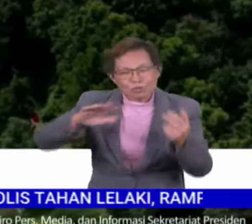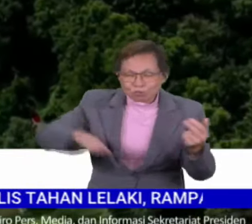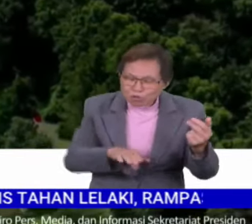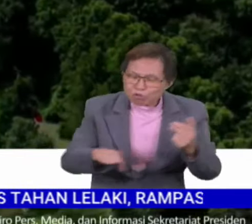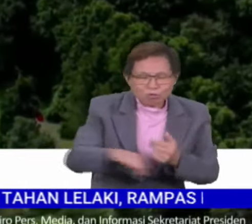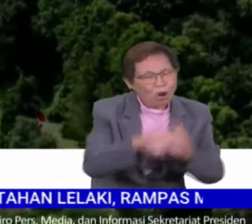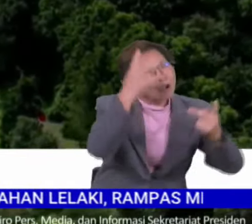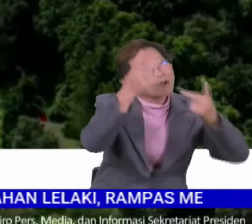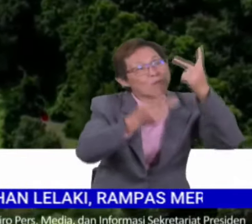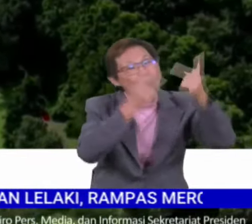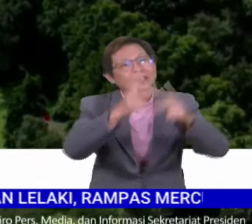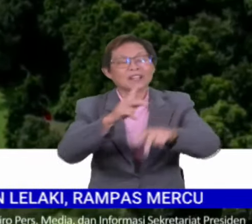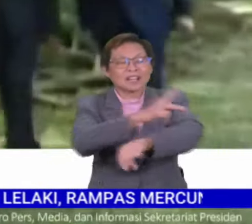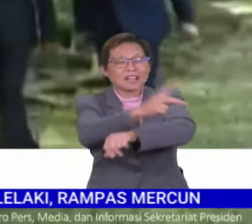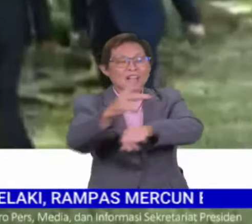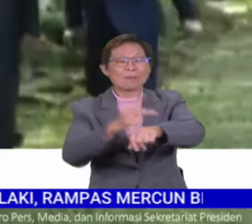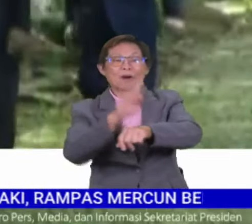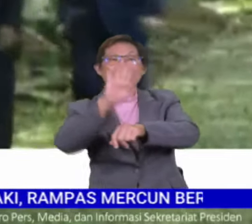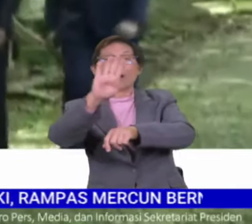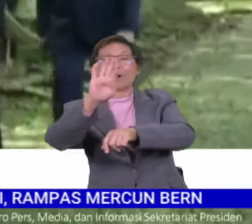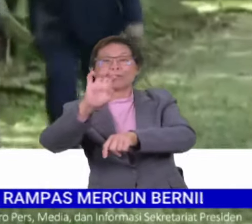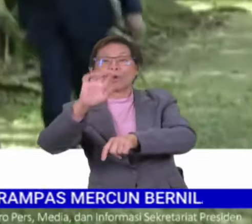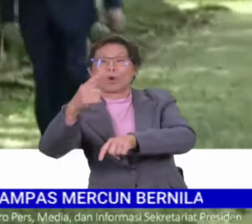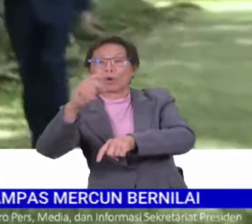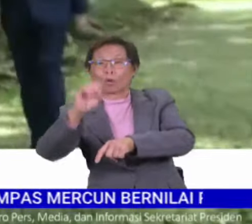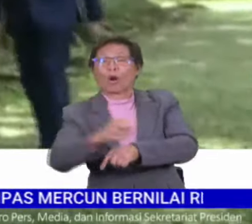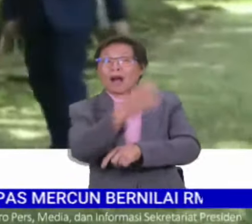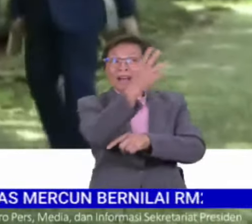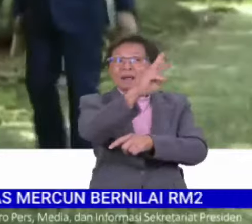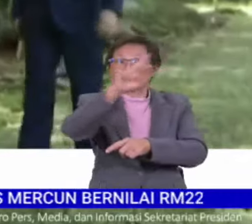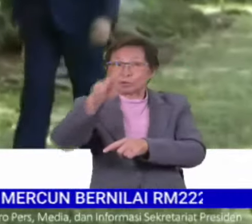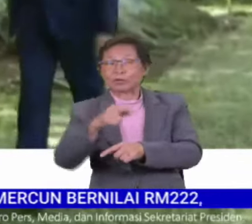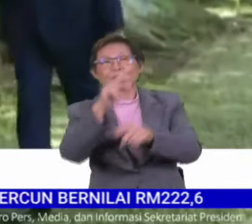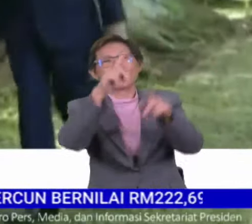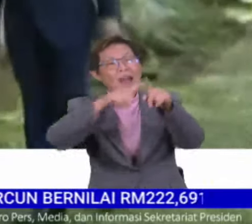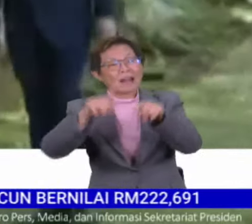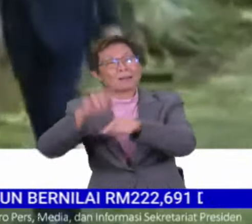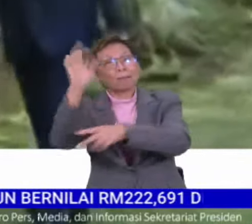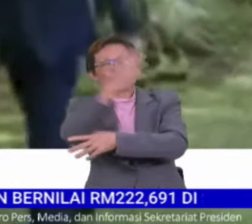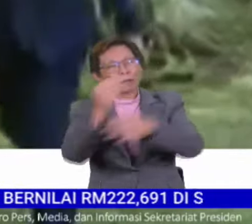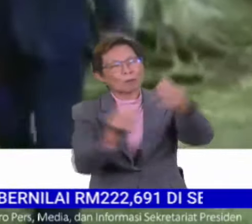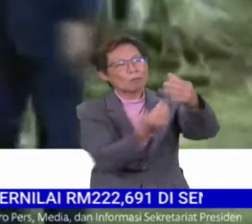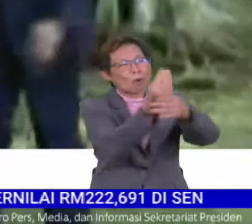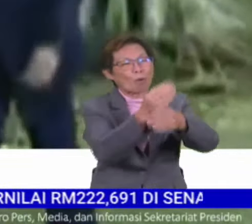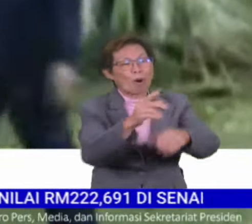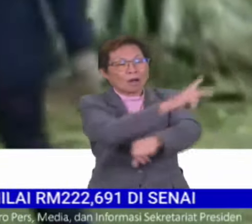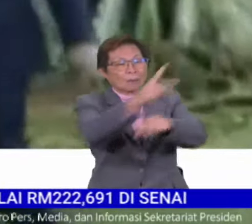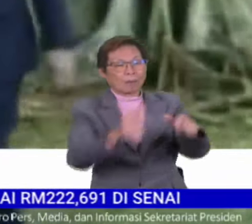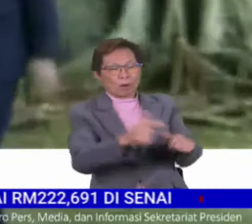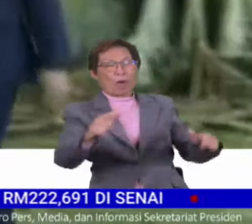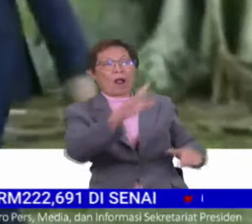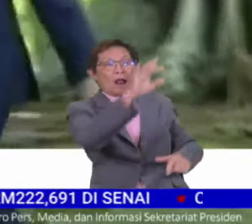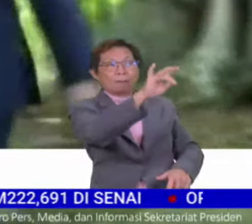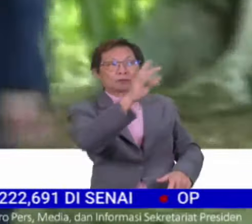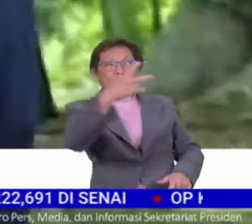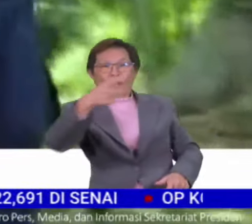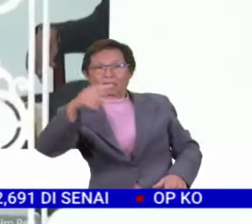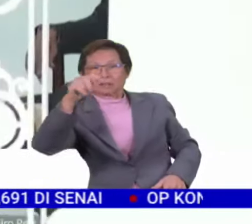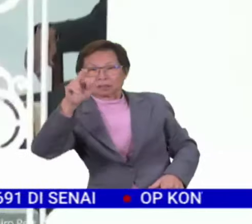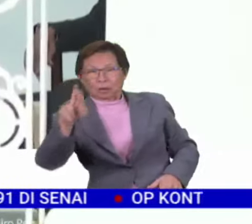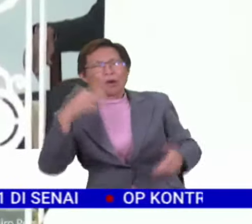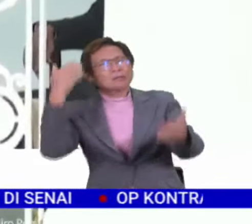dalam Kebun Raya Bogor. Terdapat 15,000 spesies pokok serta tumbuhan di kebun seluas 87 hektar itu yang